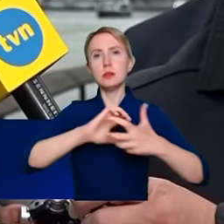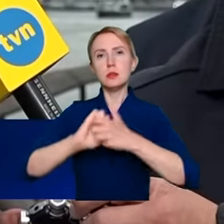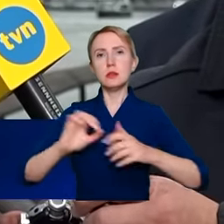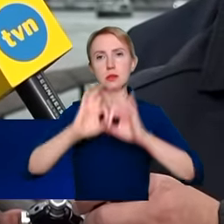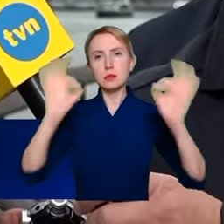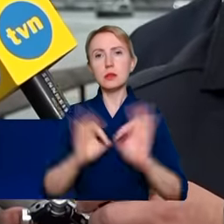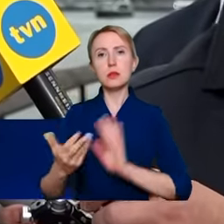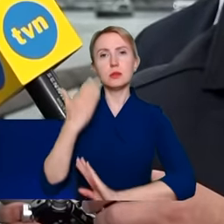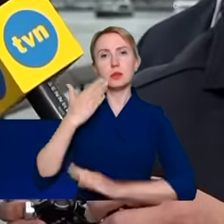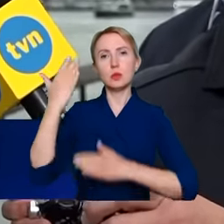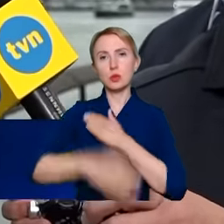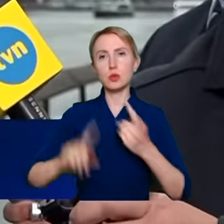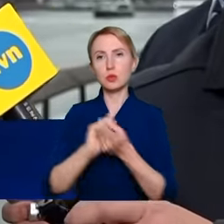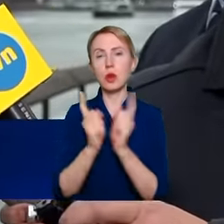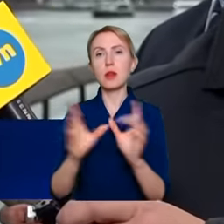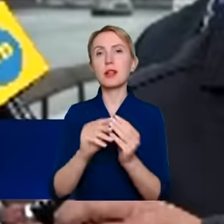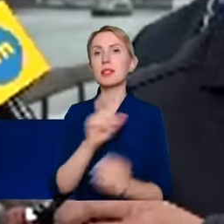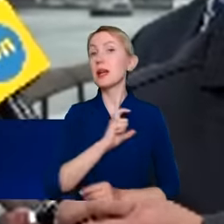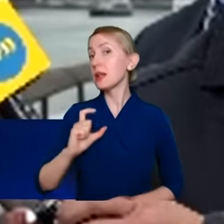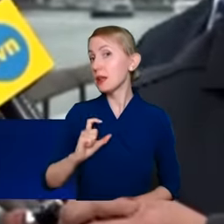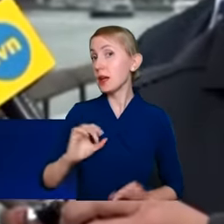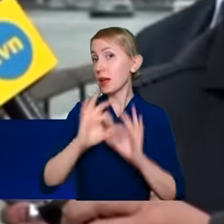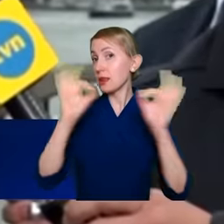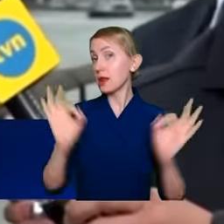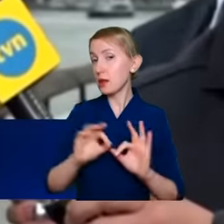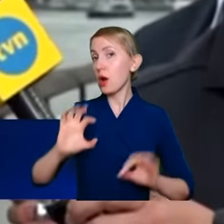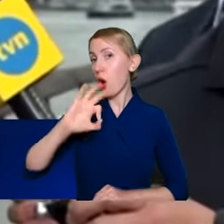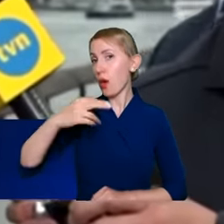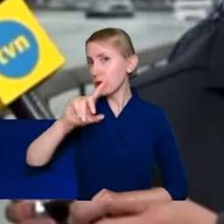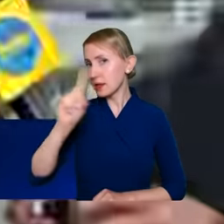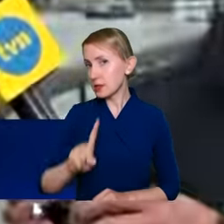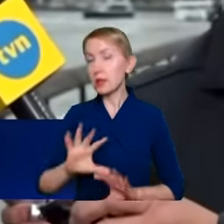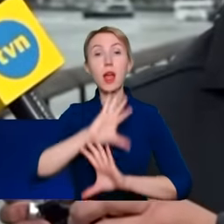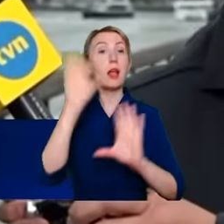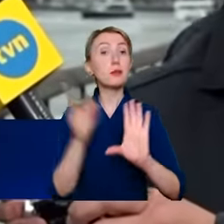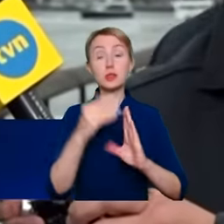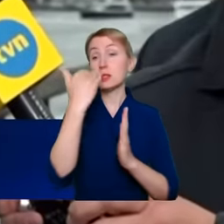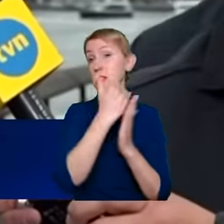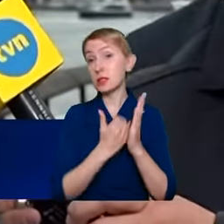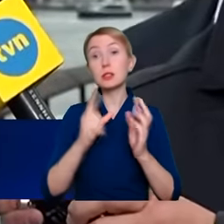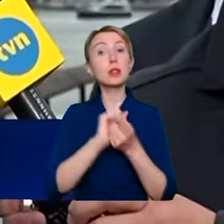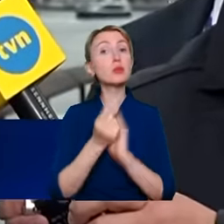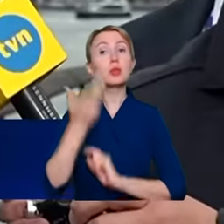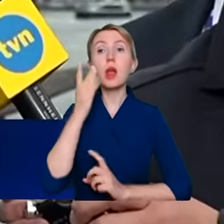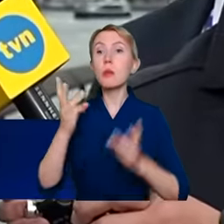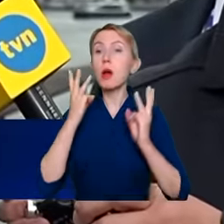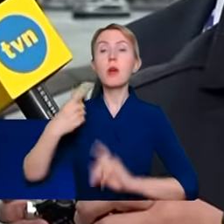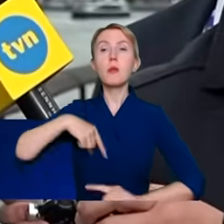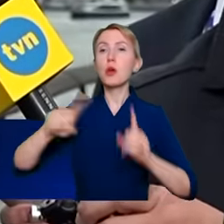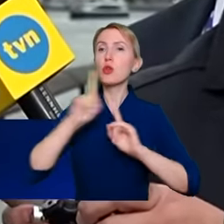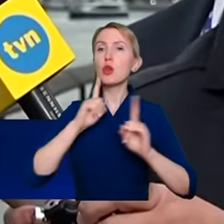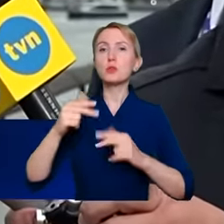właśnie skończyło się spotkanie z sekretarzem generalnym Organizacji Narodów Zjednoczonych. Wszystkie spotkania bardzo ważne, omawialiśmy bieżące